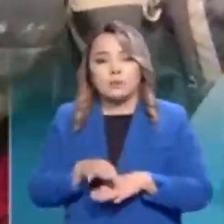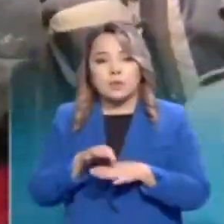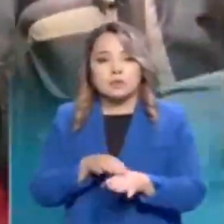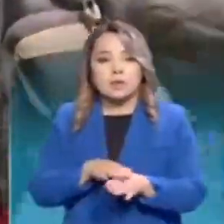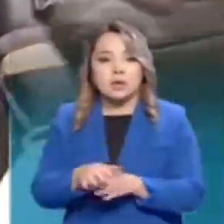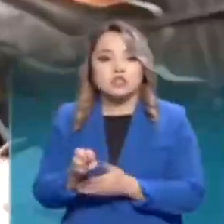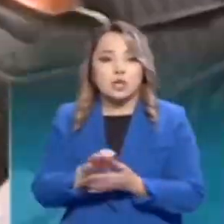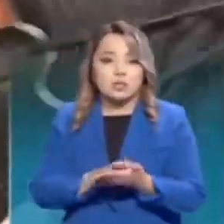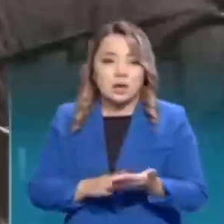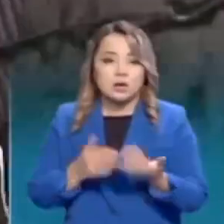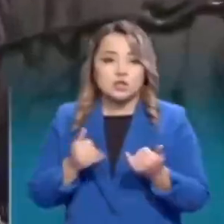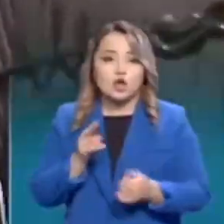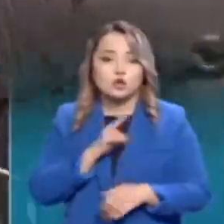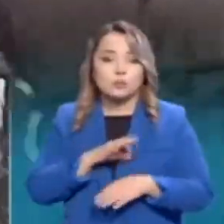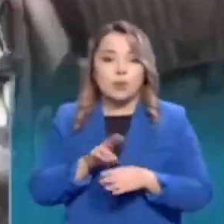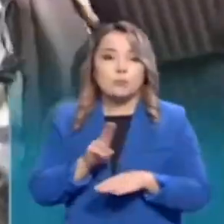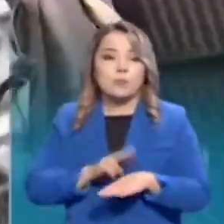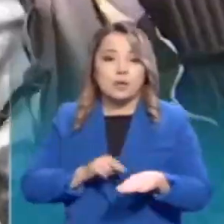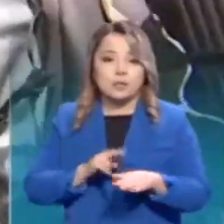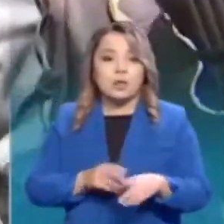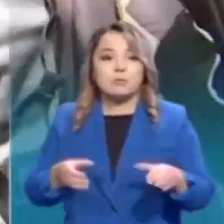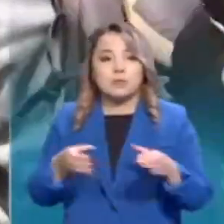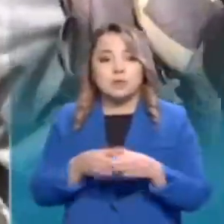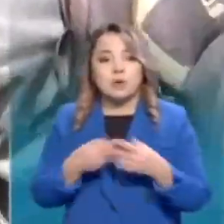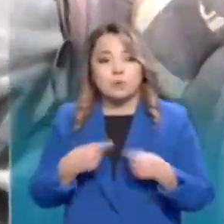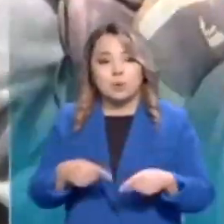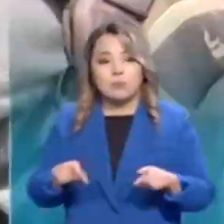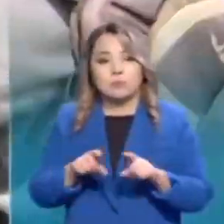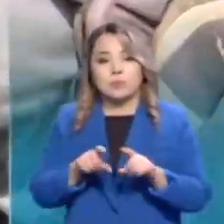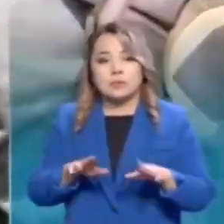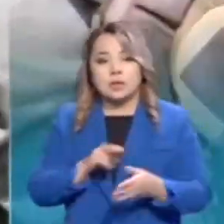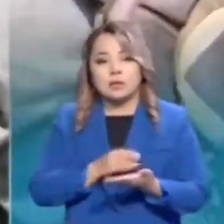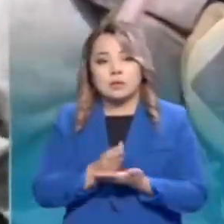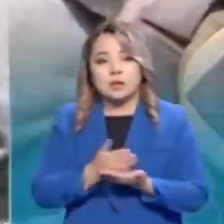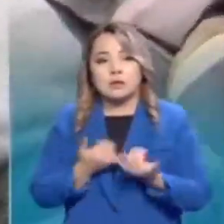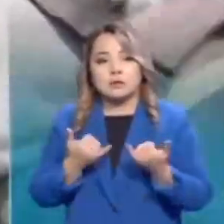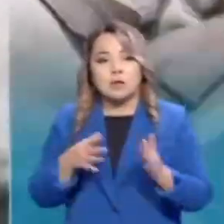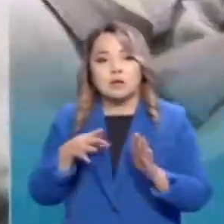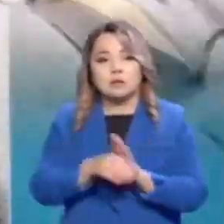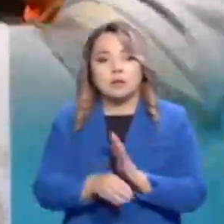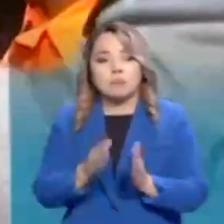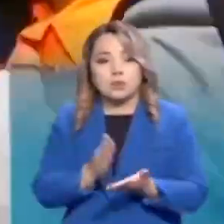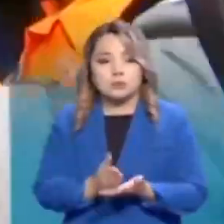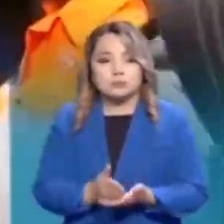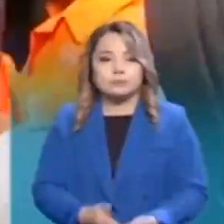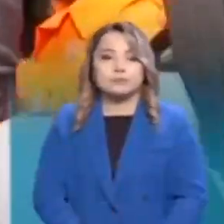жалғасып жатыр. Бұл жұмысқа полицейлермен бірге өзге де мекемелердің қызметкерлері жұмылдырылған.